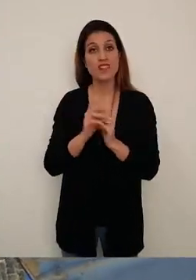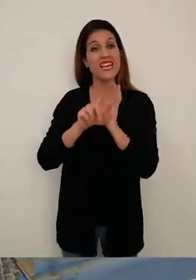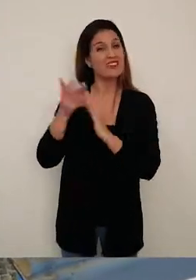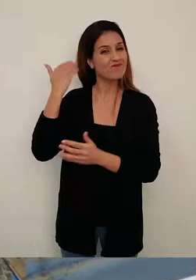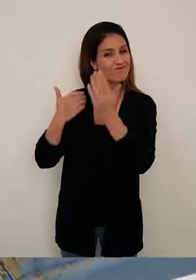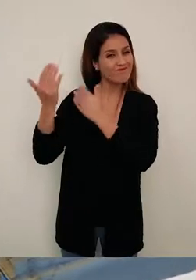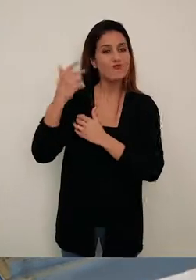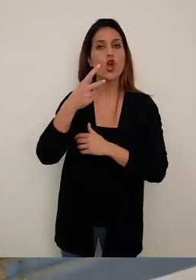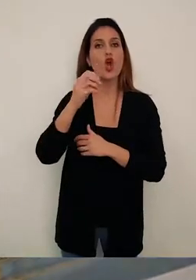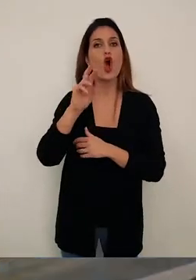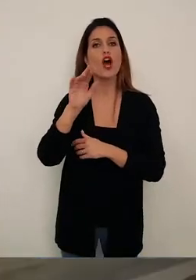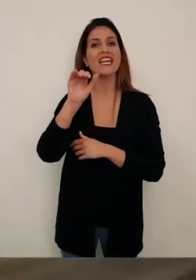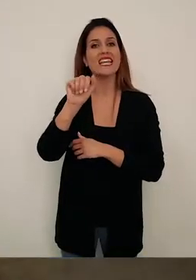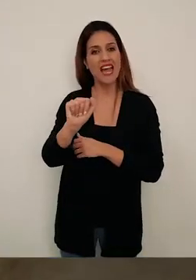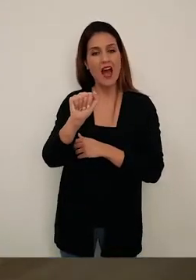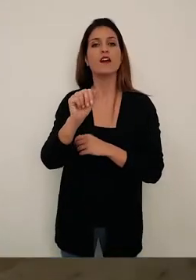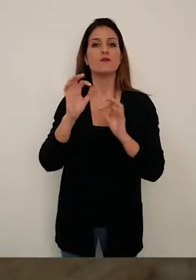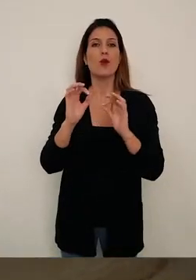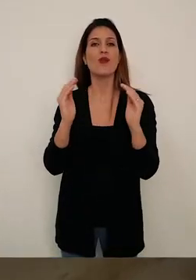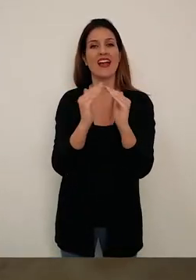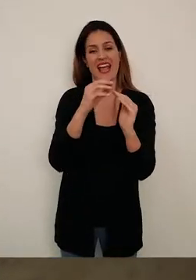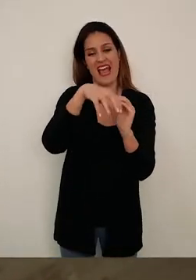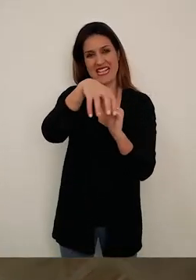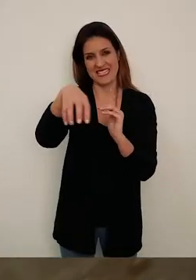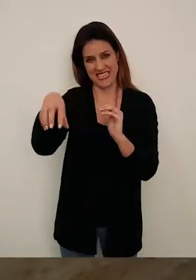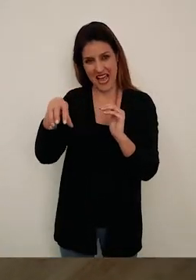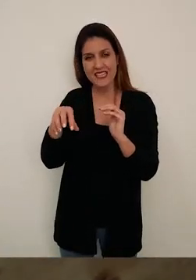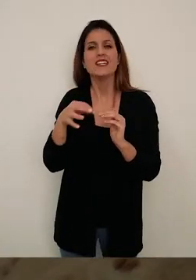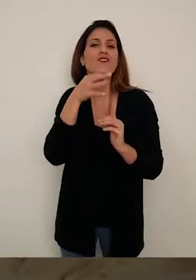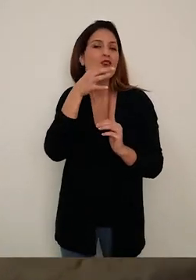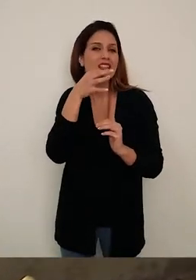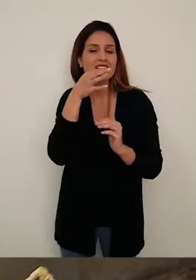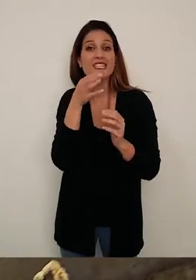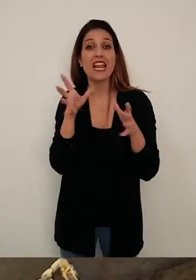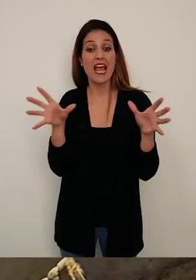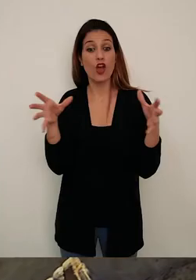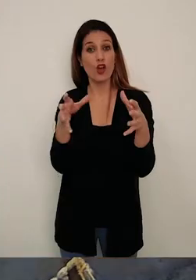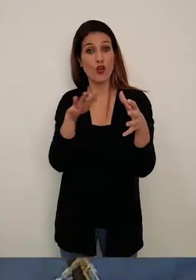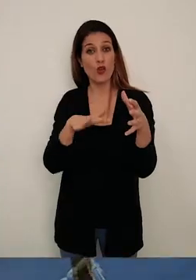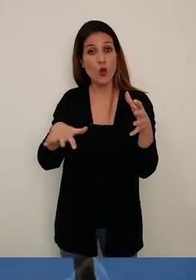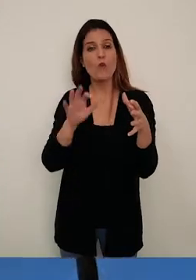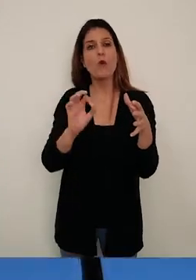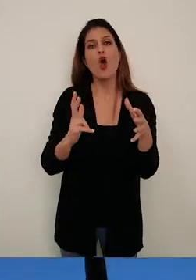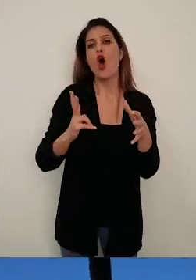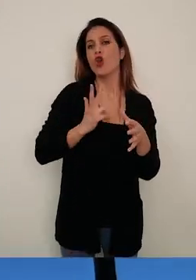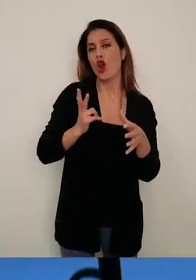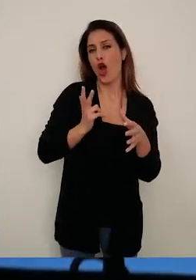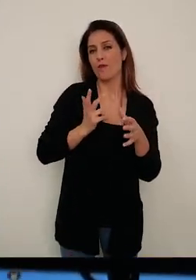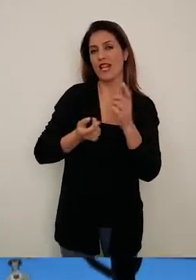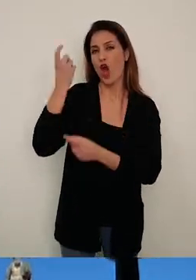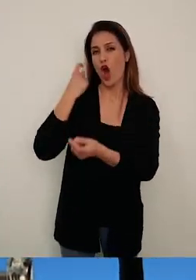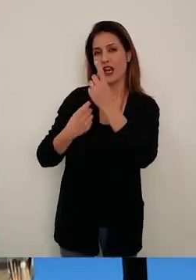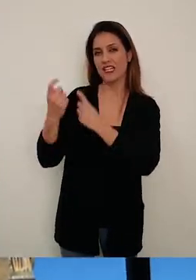Un tempo coria era un termine dato ai casati come Galatone, per definire quei centri che avevano avuto nobili